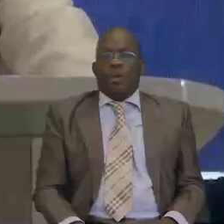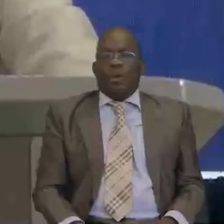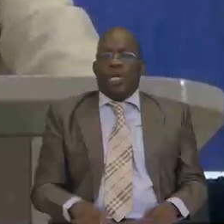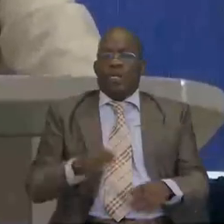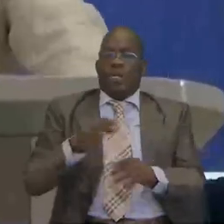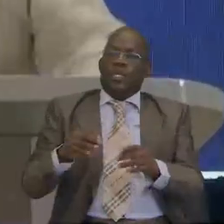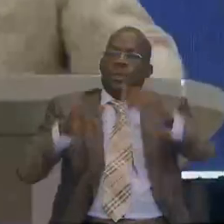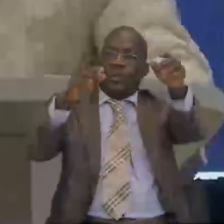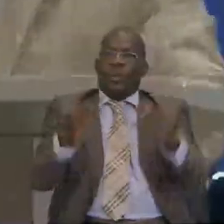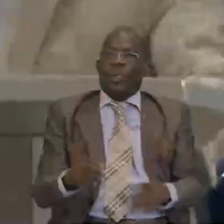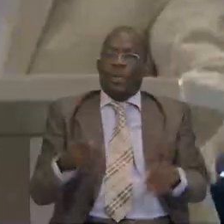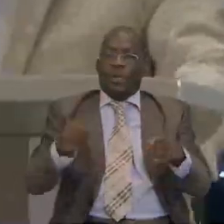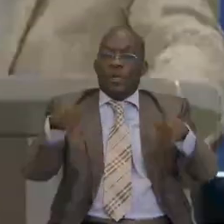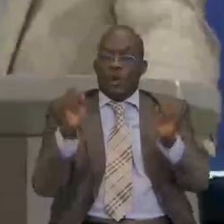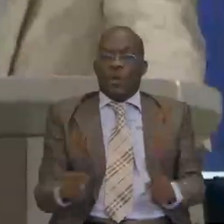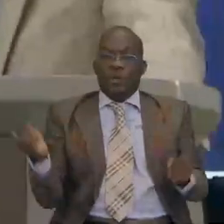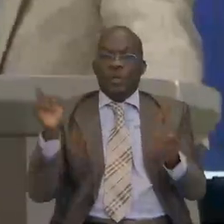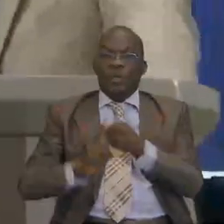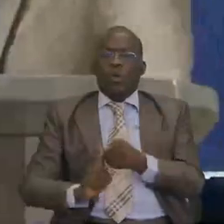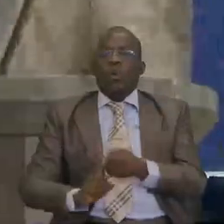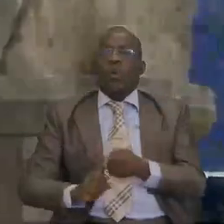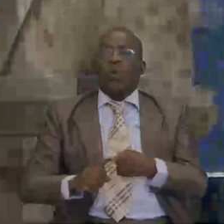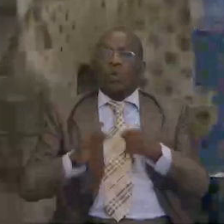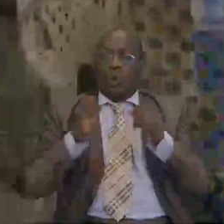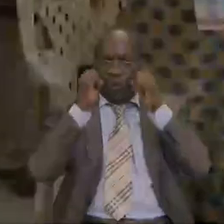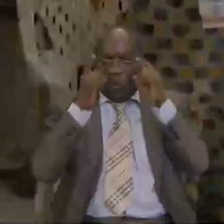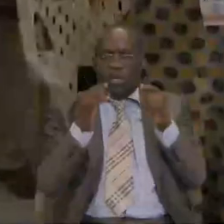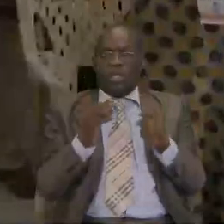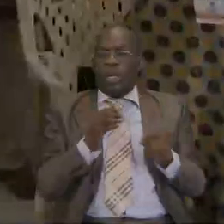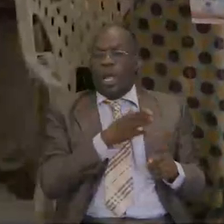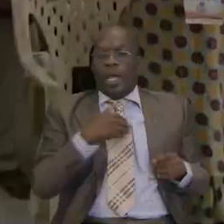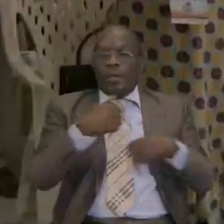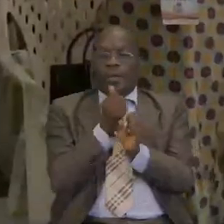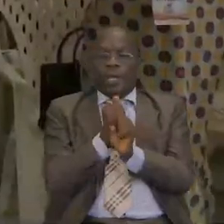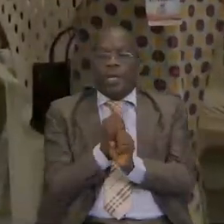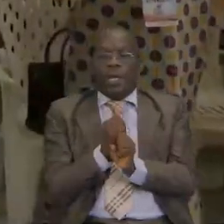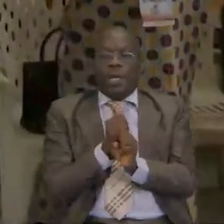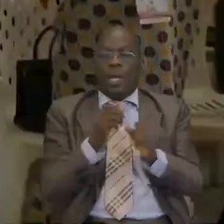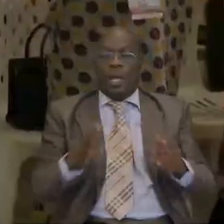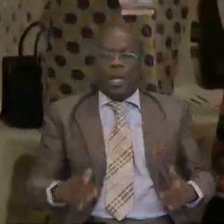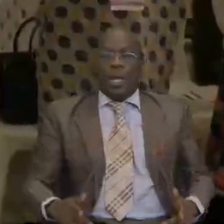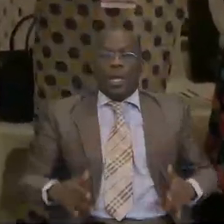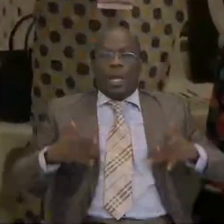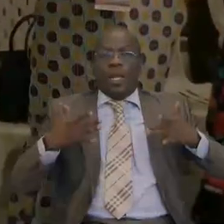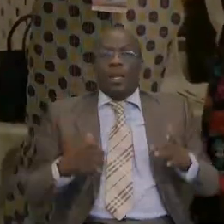pénétrer ta communauté, la puissance pour raviver et ramener à la